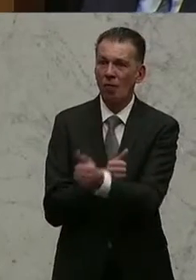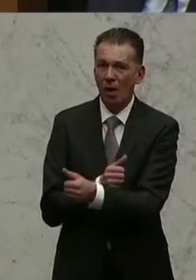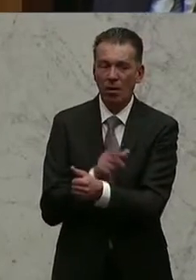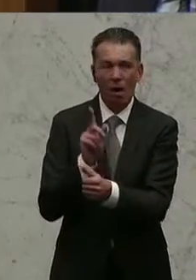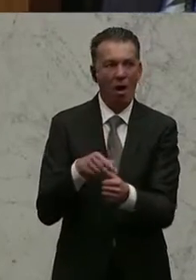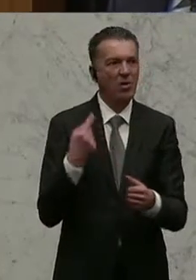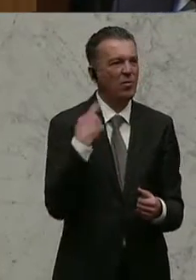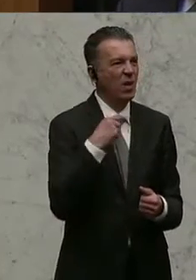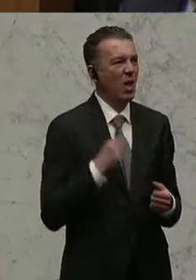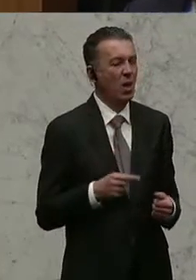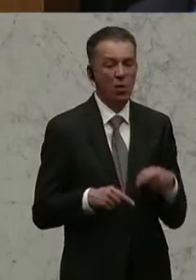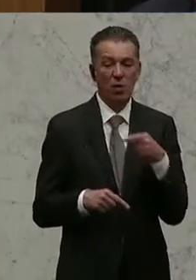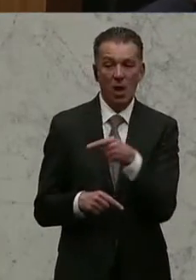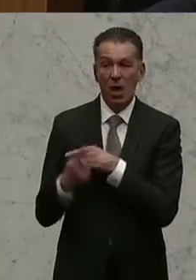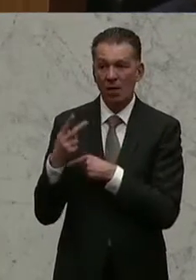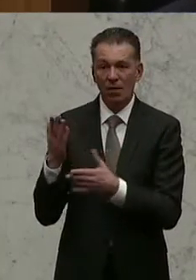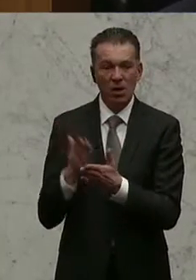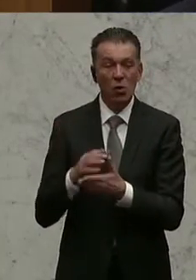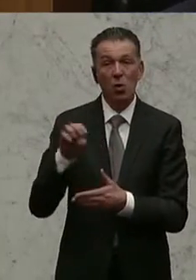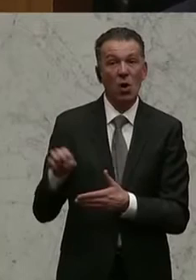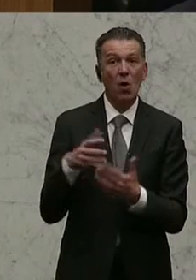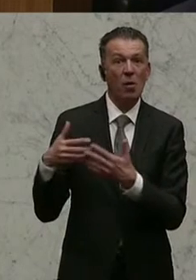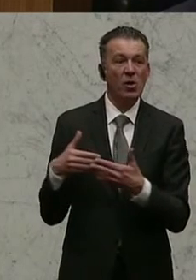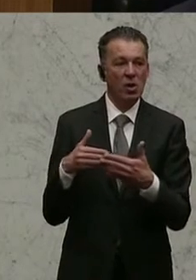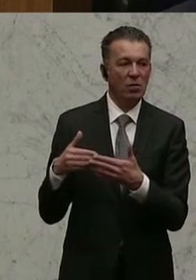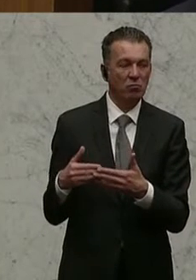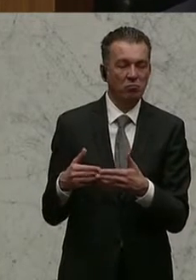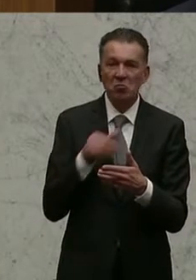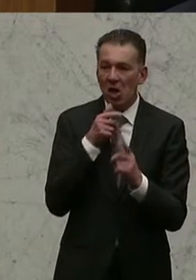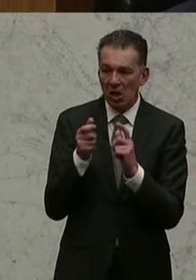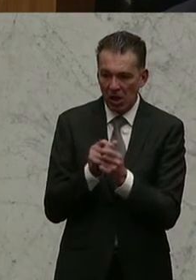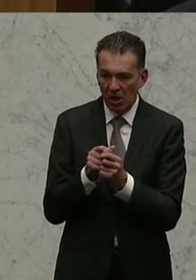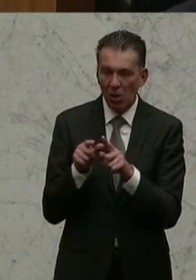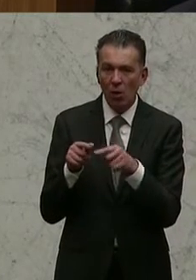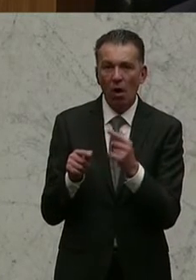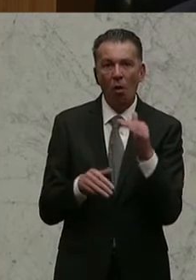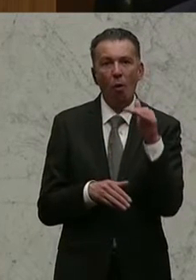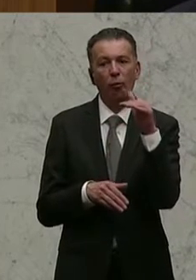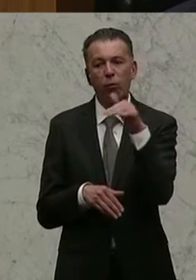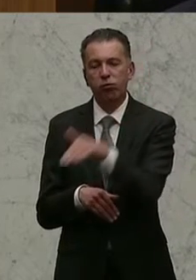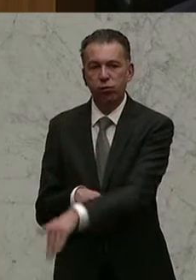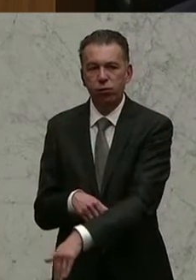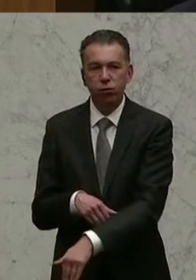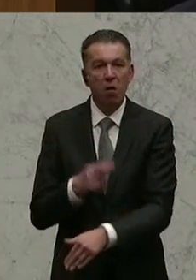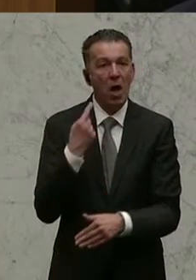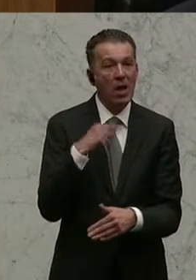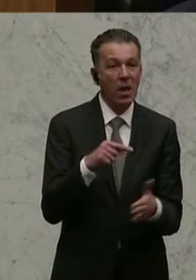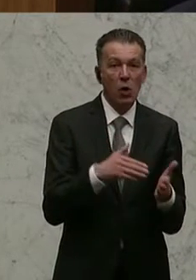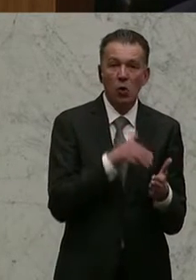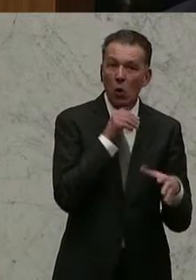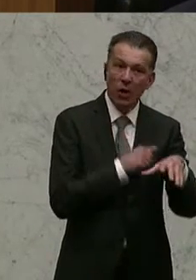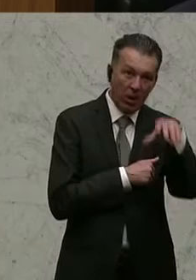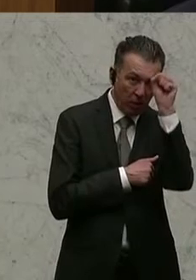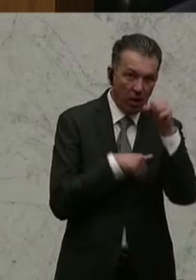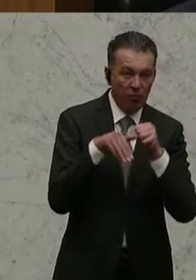der NEOS. Er erkennt bereits, dass die Europäische Union, wenn es keine Änderungen gibt, am Abgrund steht. Sie sind noch nicht so weit, Sie werden das aber noch